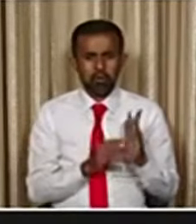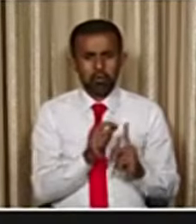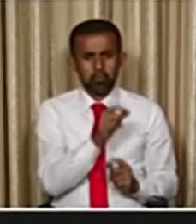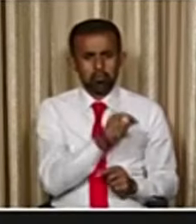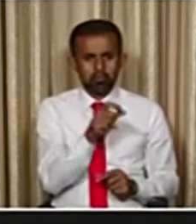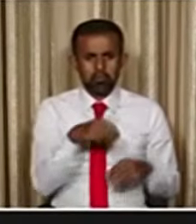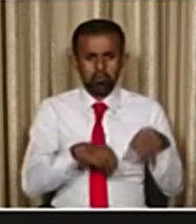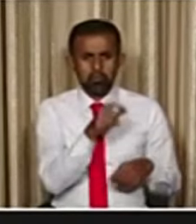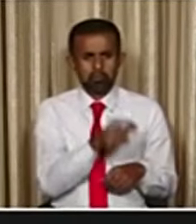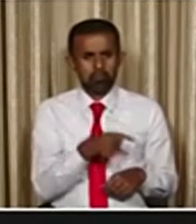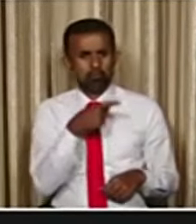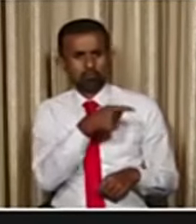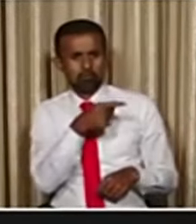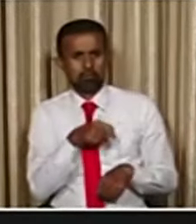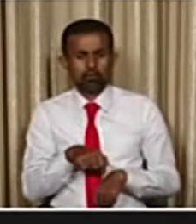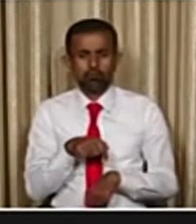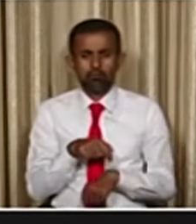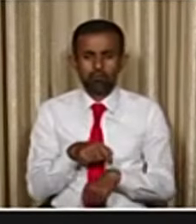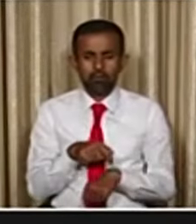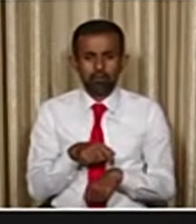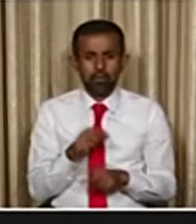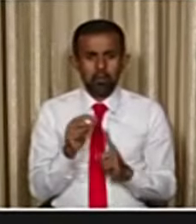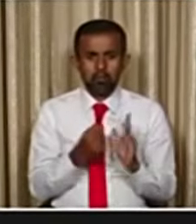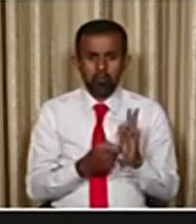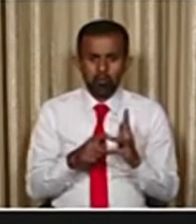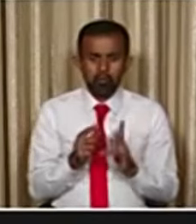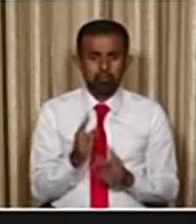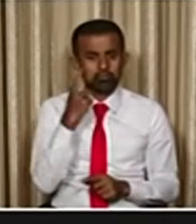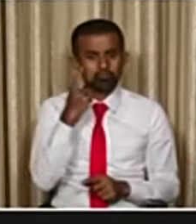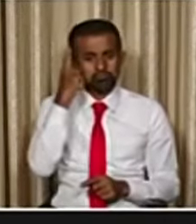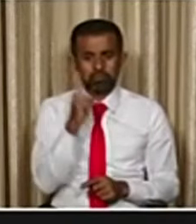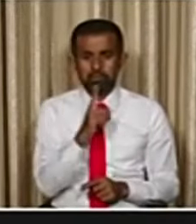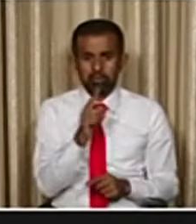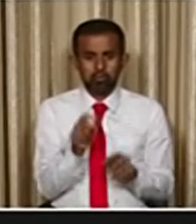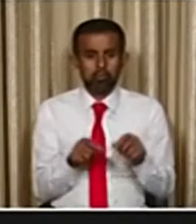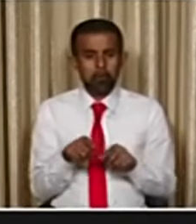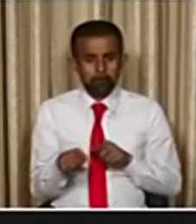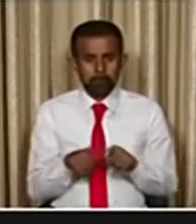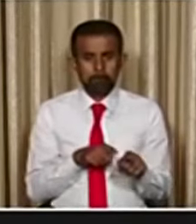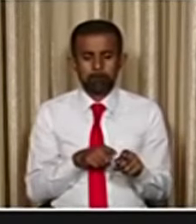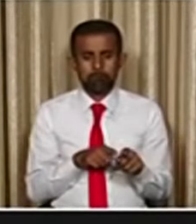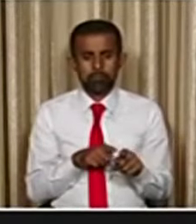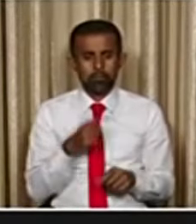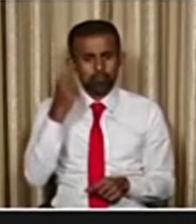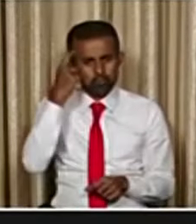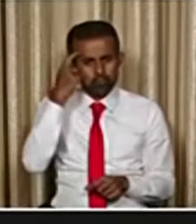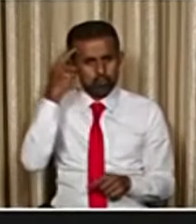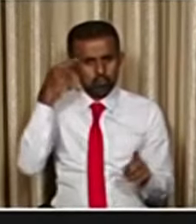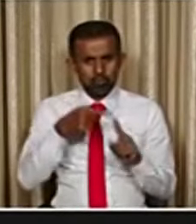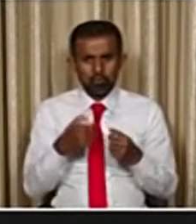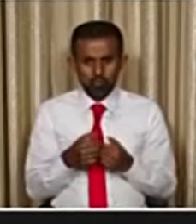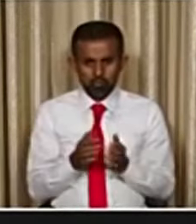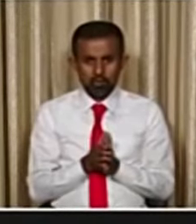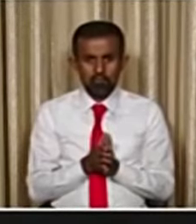මන්ත්‍රීවරුන් සහ දේශපාලඥයන්ට ඇඟිලි දික් කරන වෙලාවක මහාචාර්යවරු උගත් කියලා කියන මිනිස්සු මේ විදියට ඥානීය සම්බන්ධ කාරණාවලින් තමන්